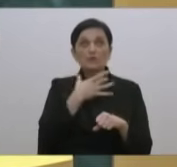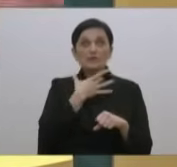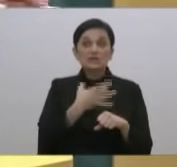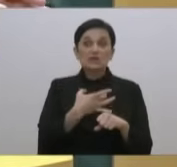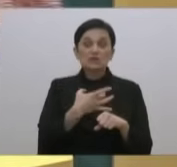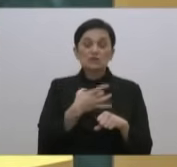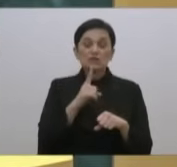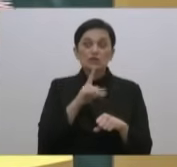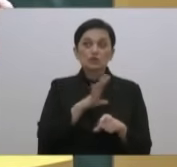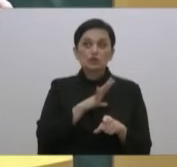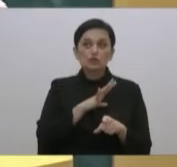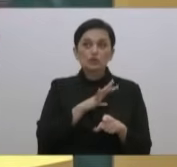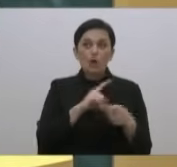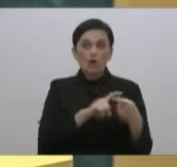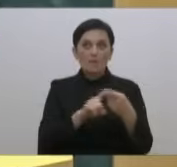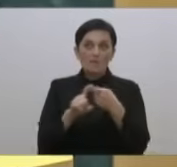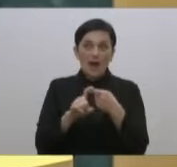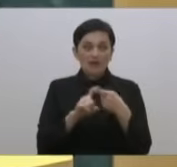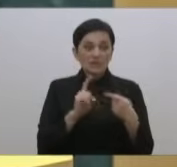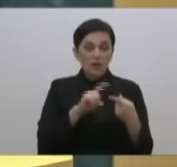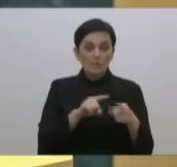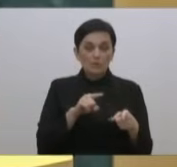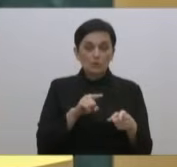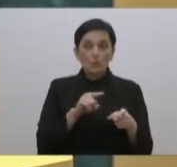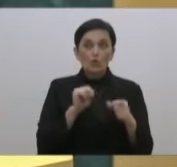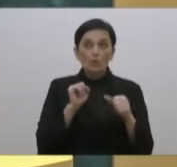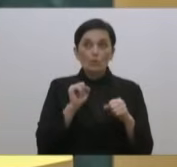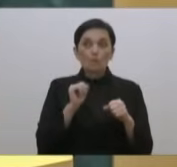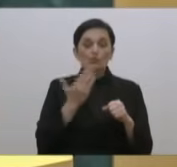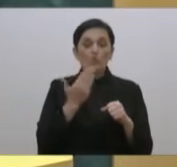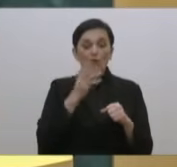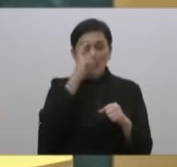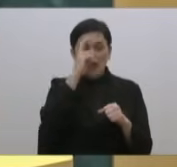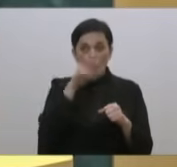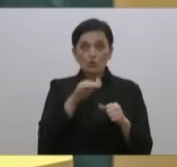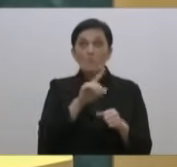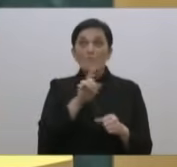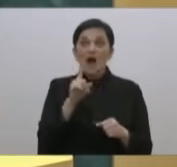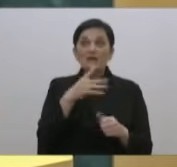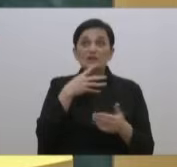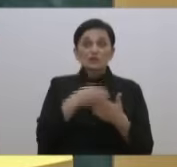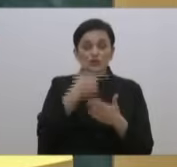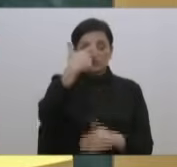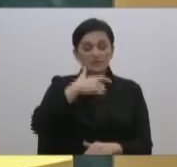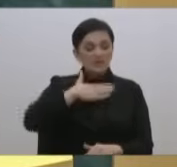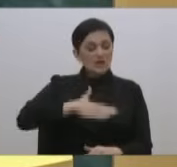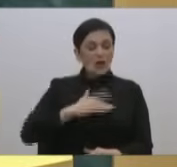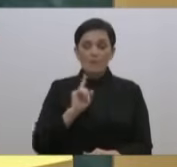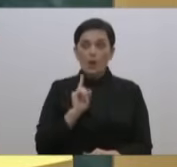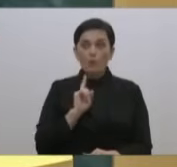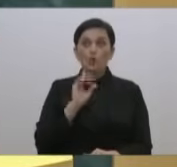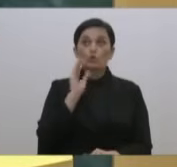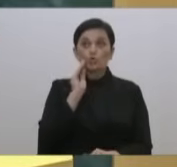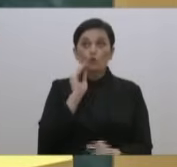კრიზისის ფონზე, რაც იყო პანდემიის ფონზე, მოეხერხებინა რომელიმე ხელისუფლებას. მაგრამ თვითკმაყოფილებით არ დავკავდეთ,